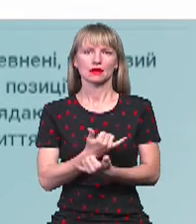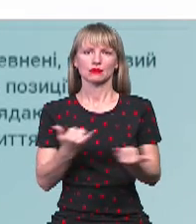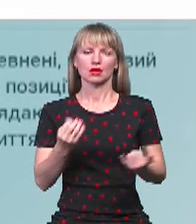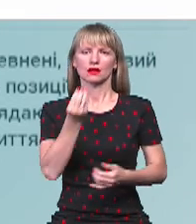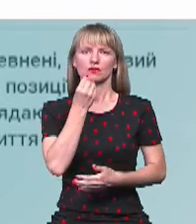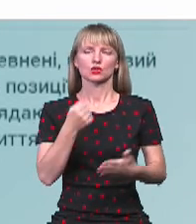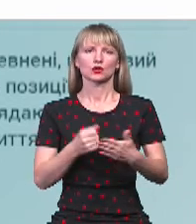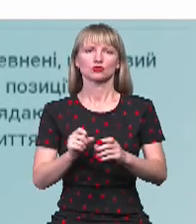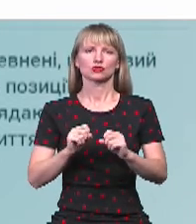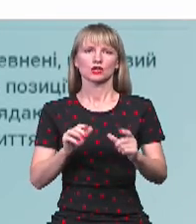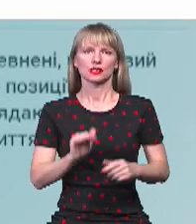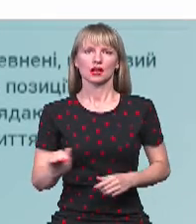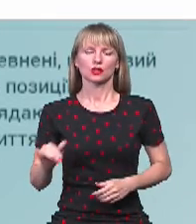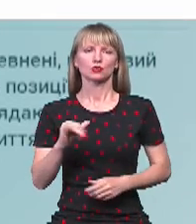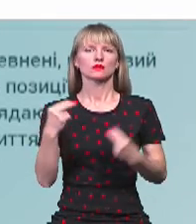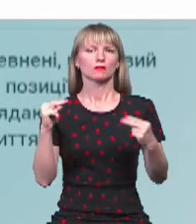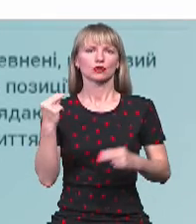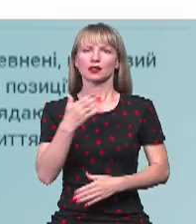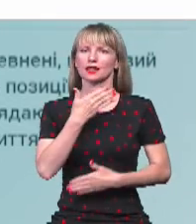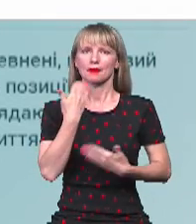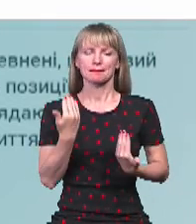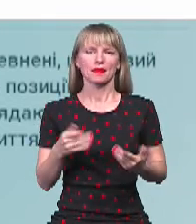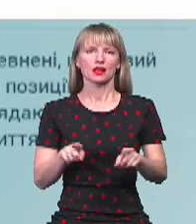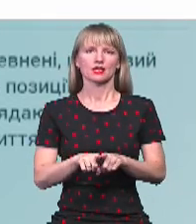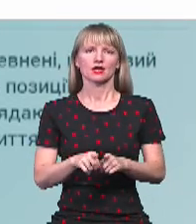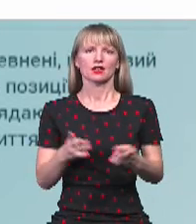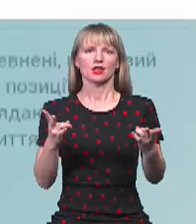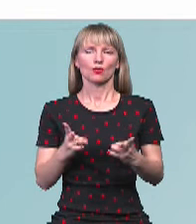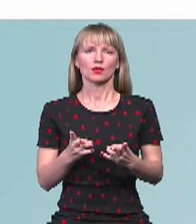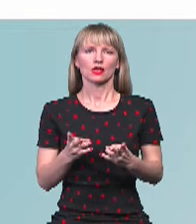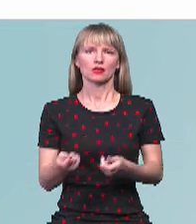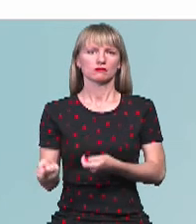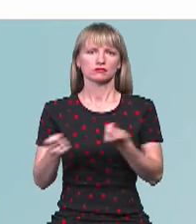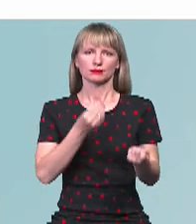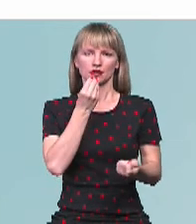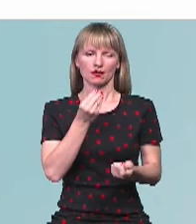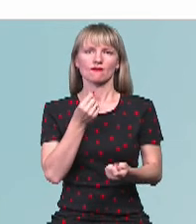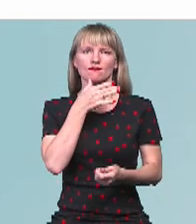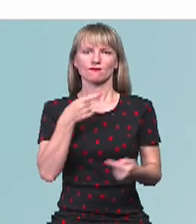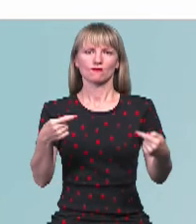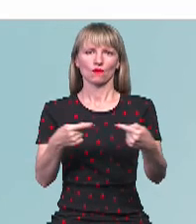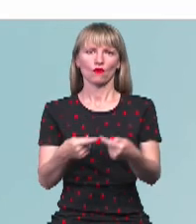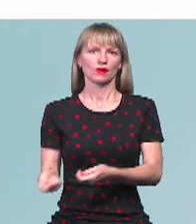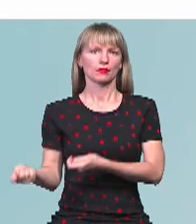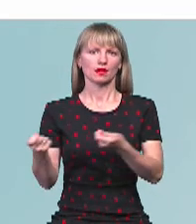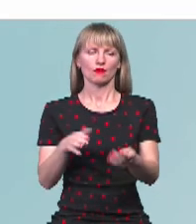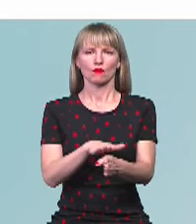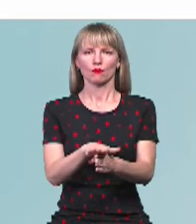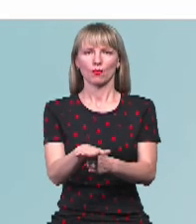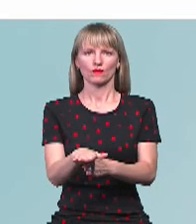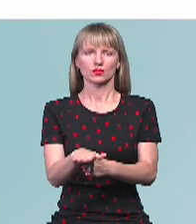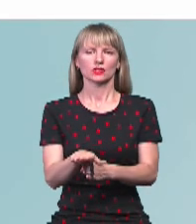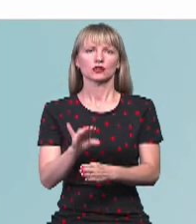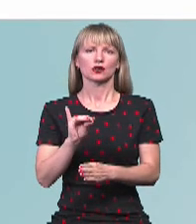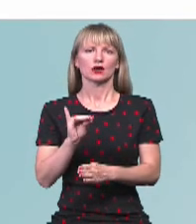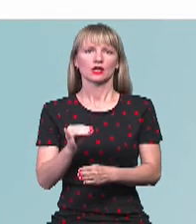харчування дошкільнят у Запоріжжі немає, так як необхідні поставки здійснюються своєчасно і в повному обсязі.